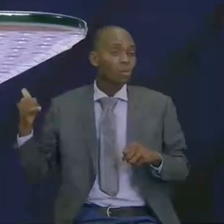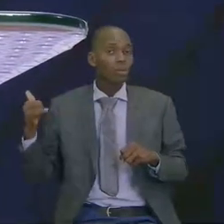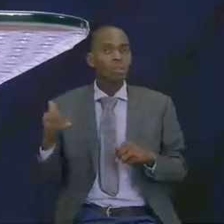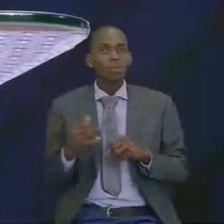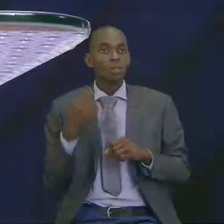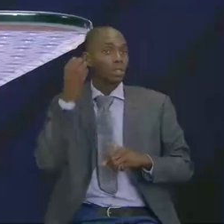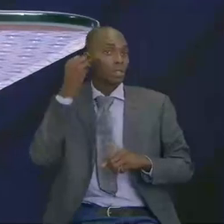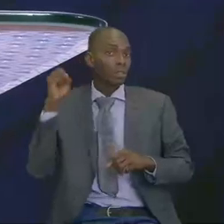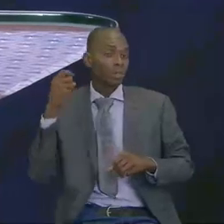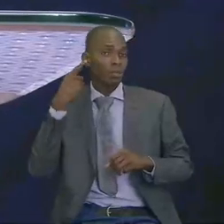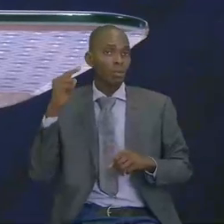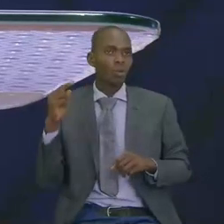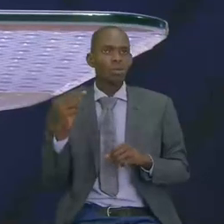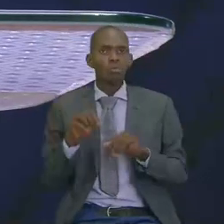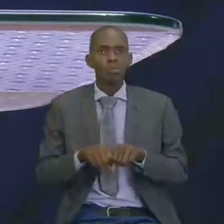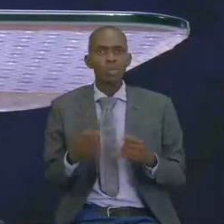fut brisé